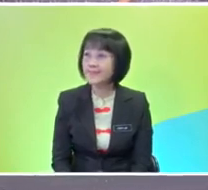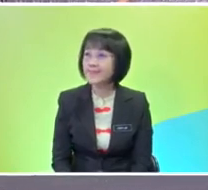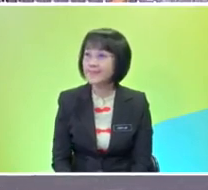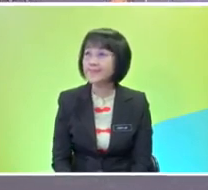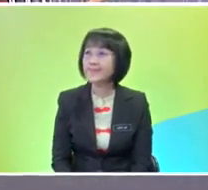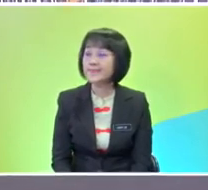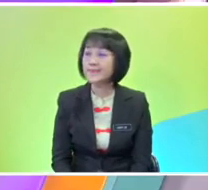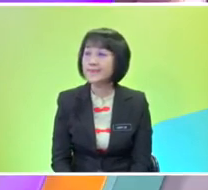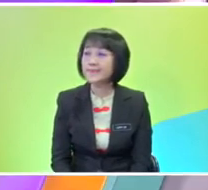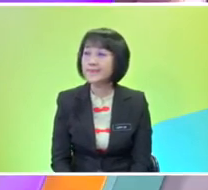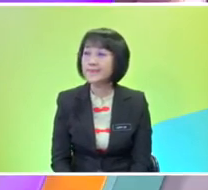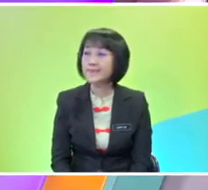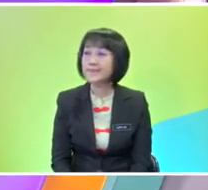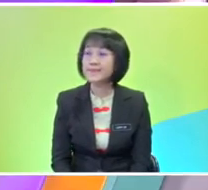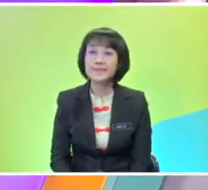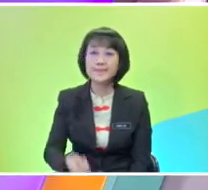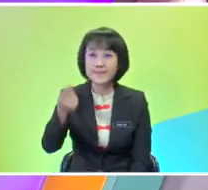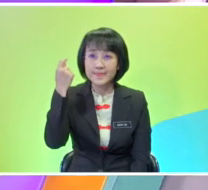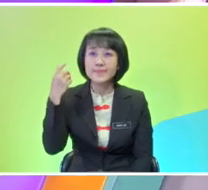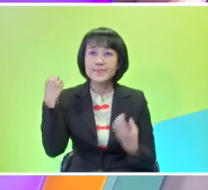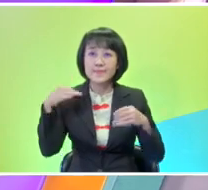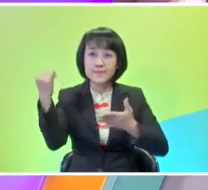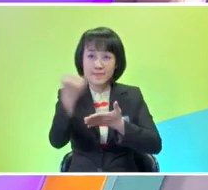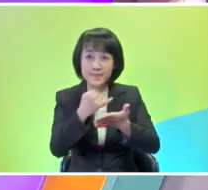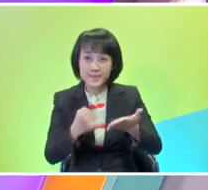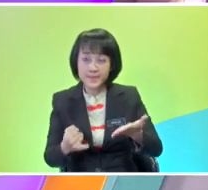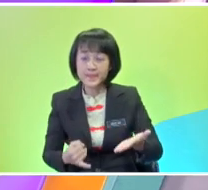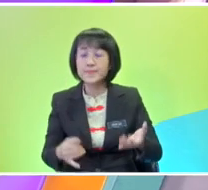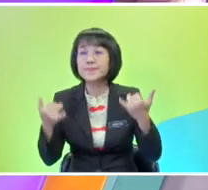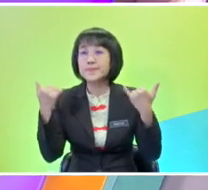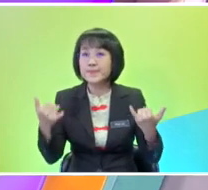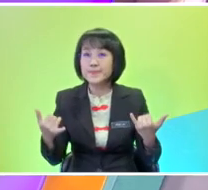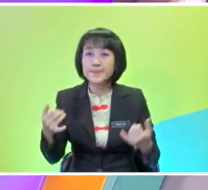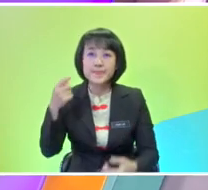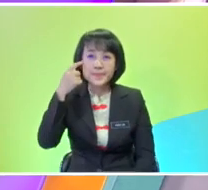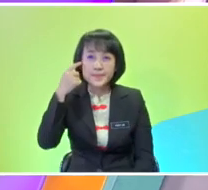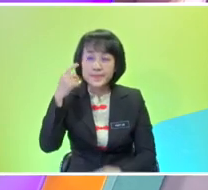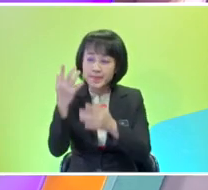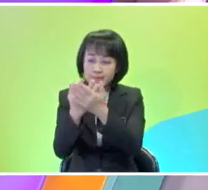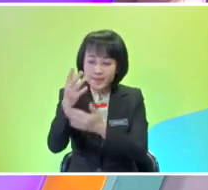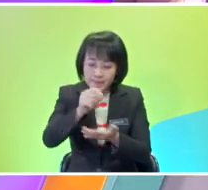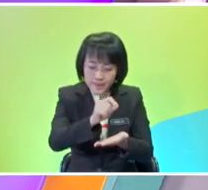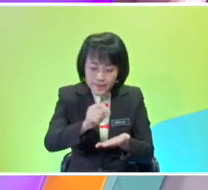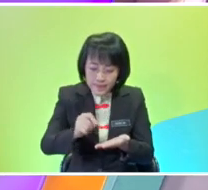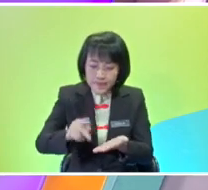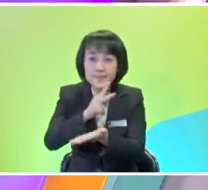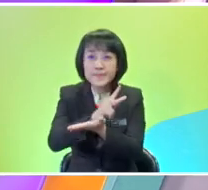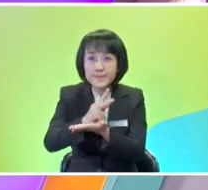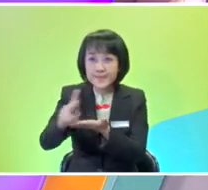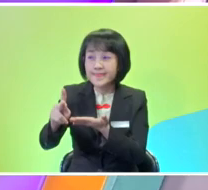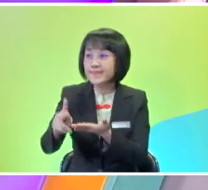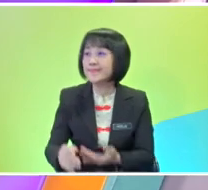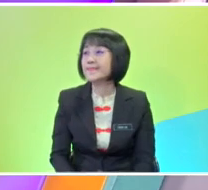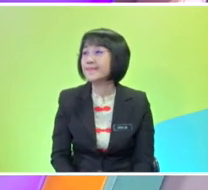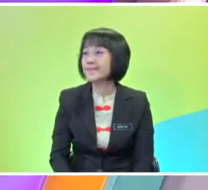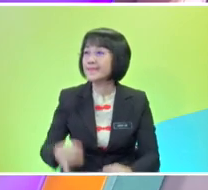menggunakan koordinasi mata dengan tangan untuk membentuk bayi kemas eee Oke Nice sekali lah sekali bahagian